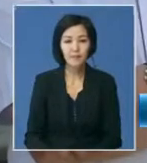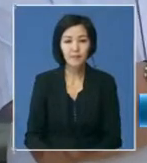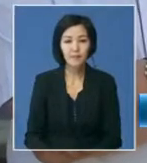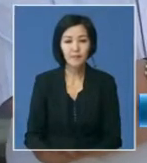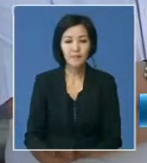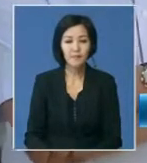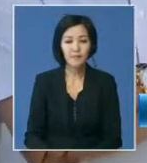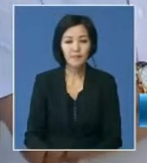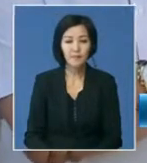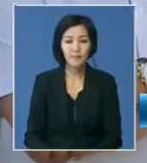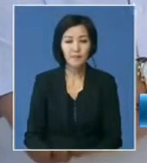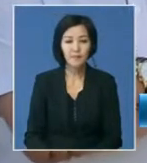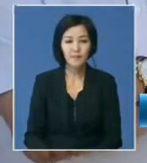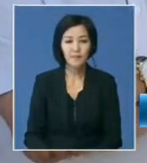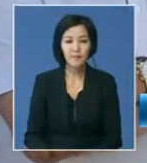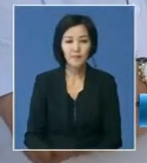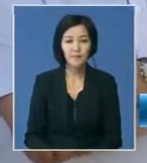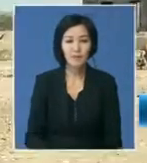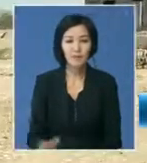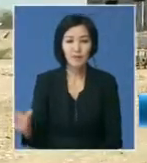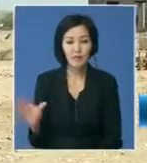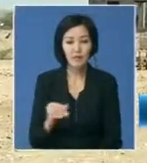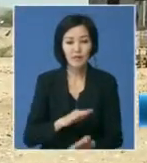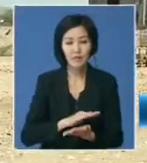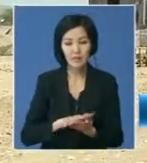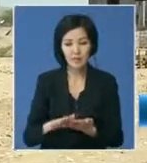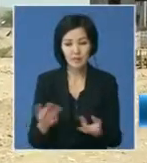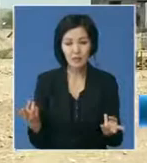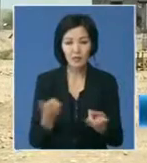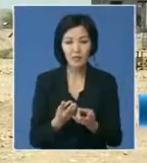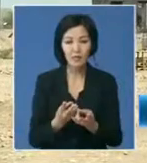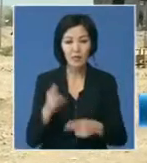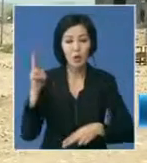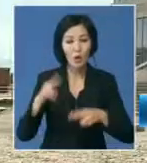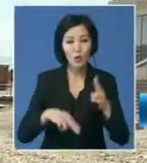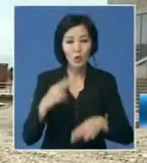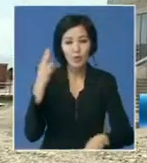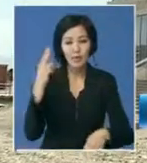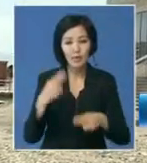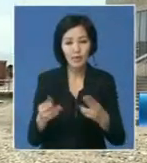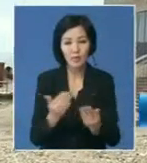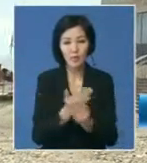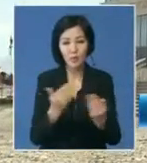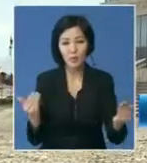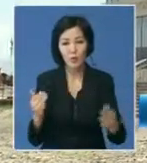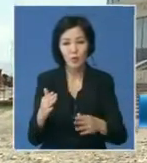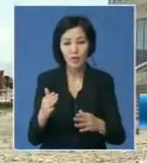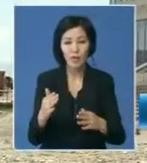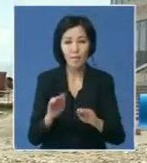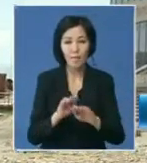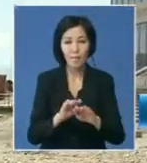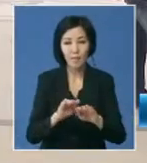По-другому там нельзя. Здесь тоже давай на верхнюю часть. Хорошо. Жұмыс тобы құрылысы тамыз айында аяқталатын көрме павильонның жағдайымен де